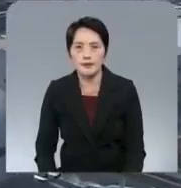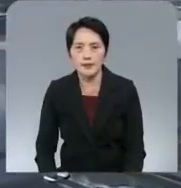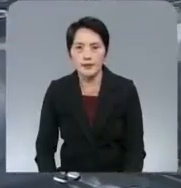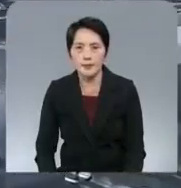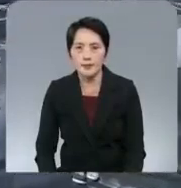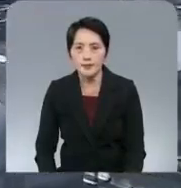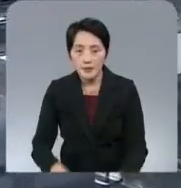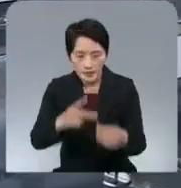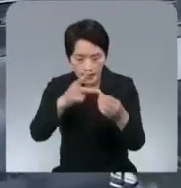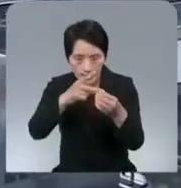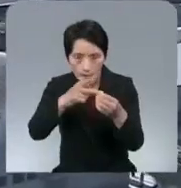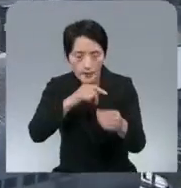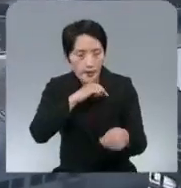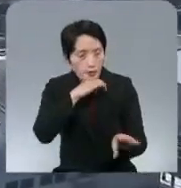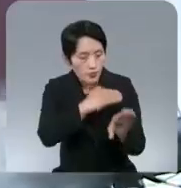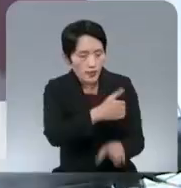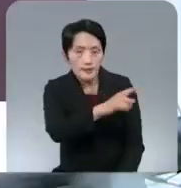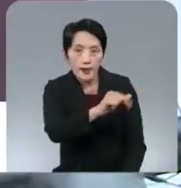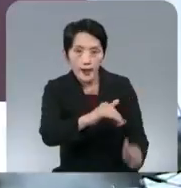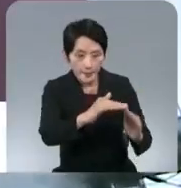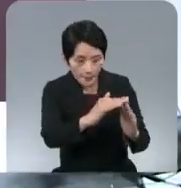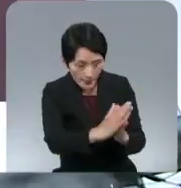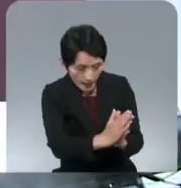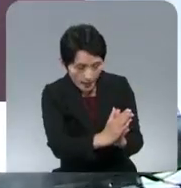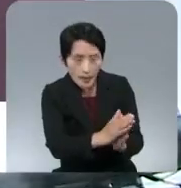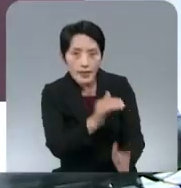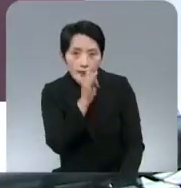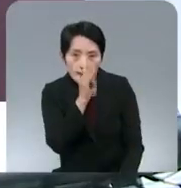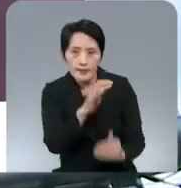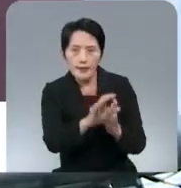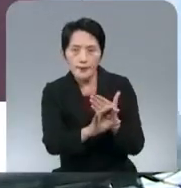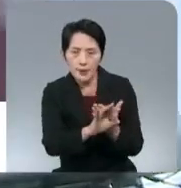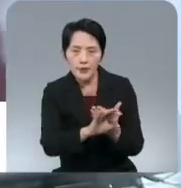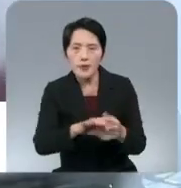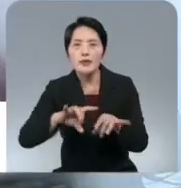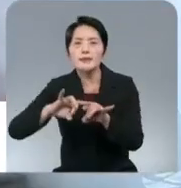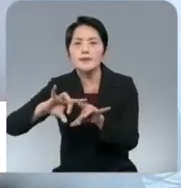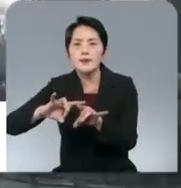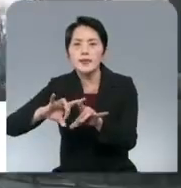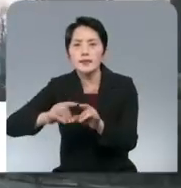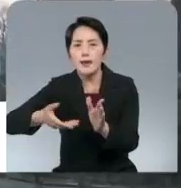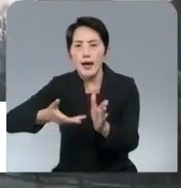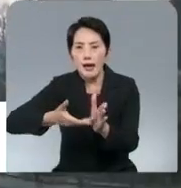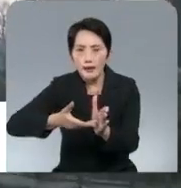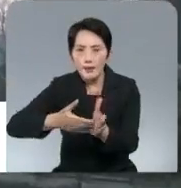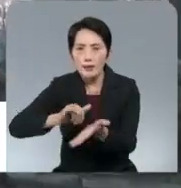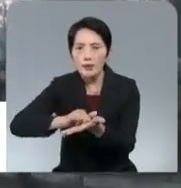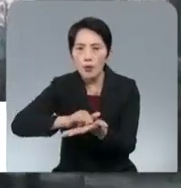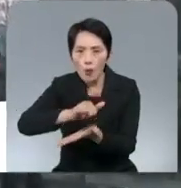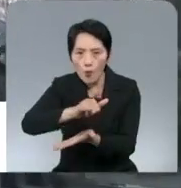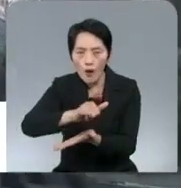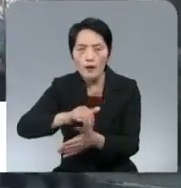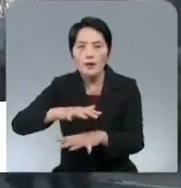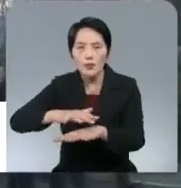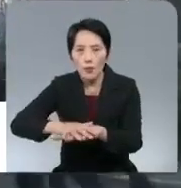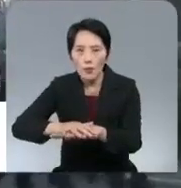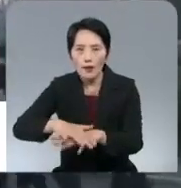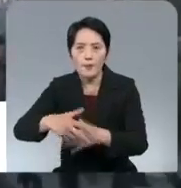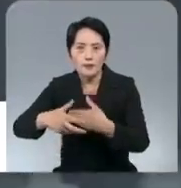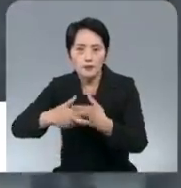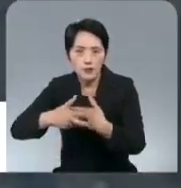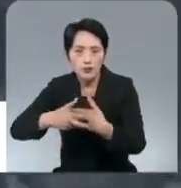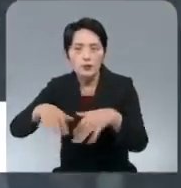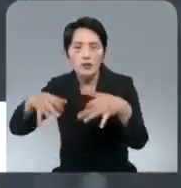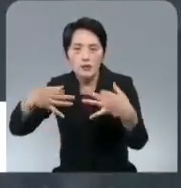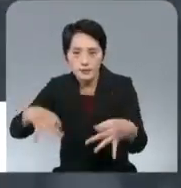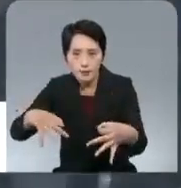cải thiện dân sinh cho miền Bắc như y tế nước uống sạch trong giai đoạn 2 là phi hạt nhân hóa thực chất dầu Ui có kế hoạch sẽ hợp tác kinh tế nhưng